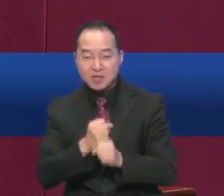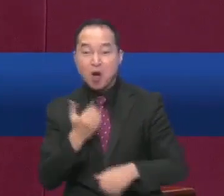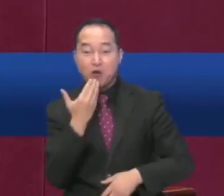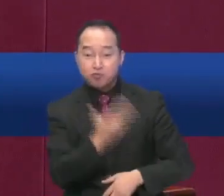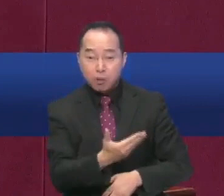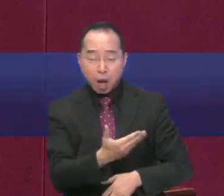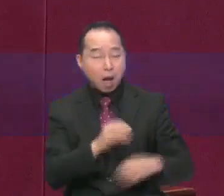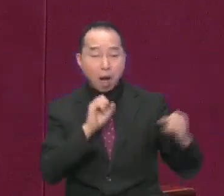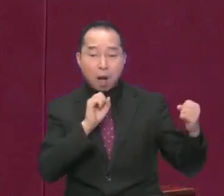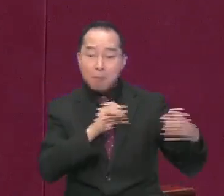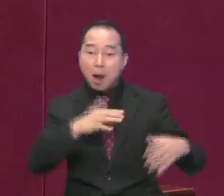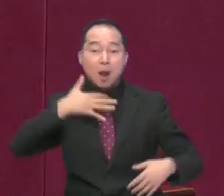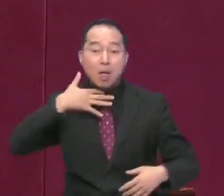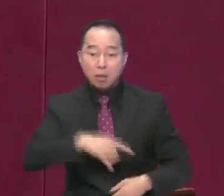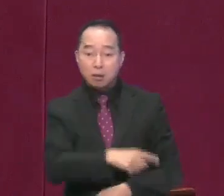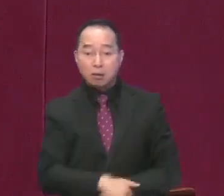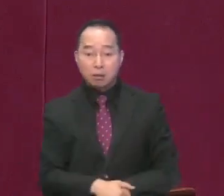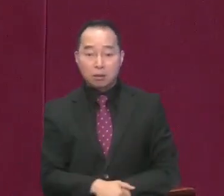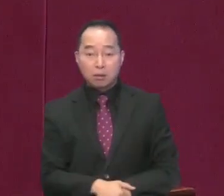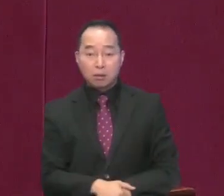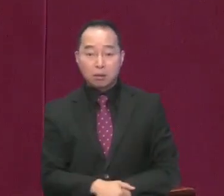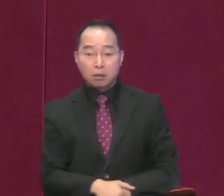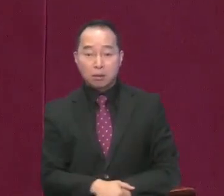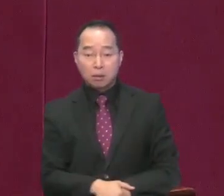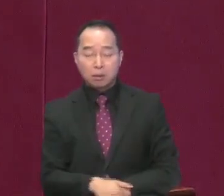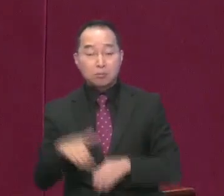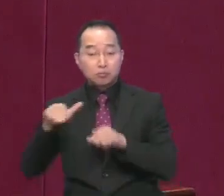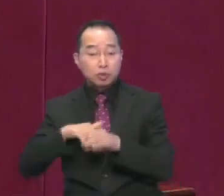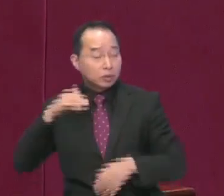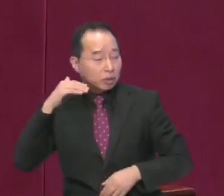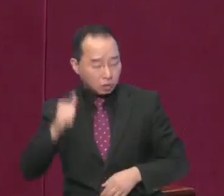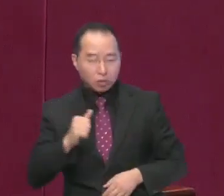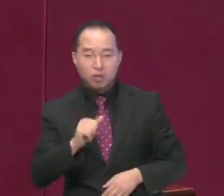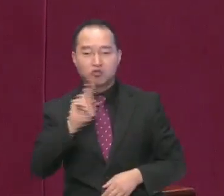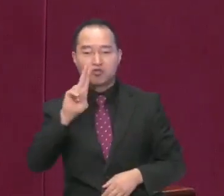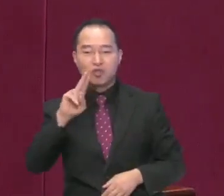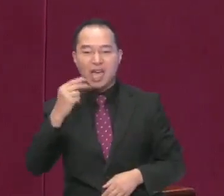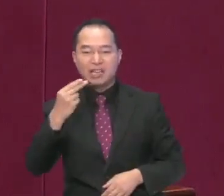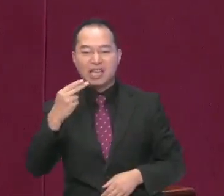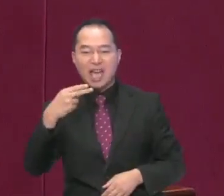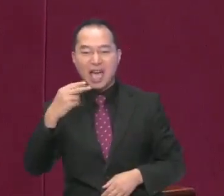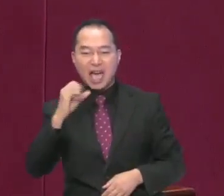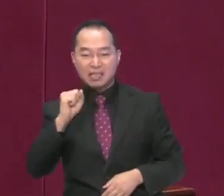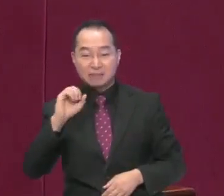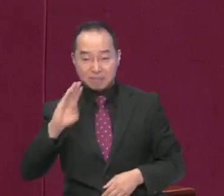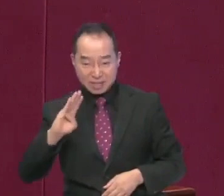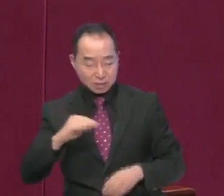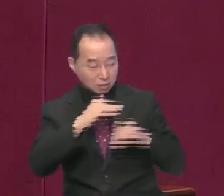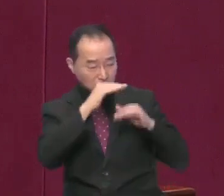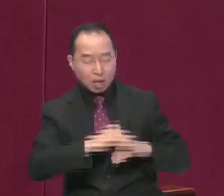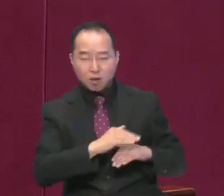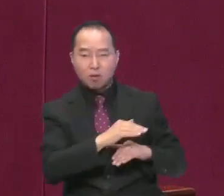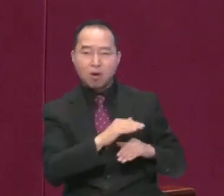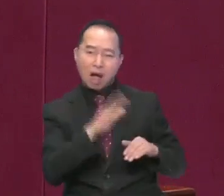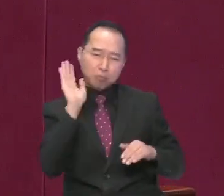대통령께서 김정은 위원장에 전달하신 USB에도 원전에 관한 언급은 전혀 없습니다.